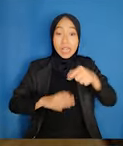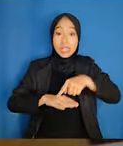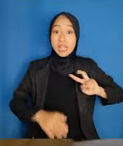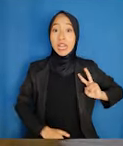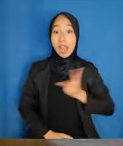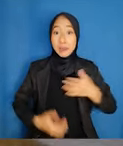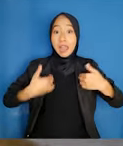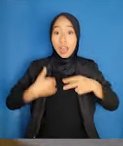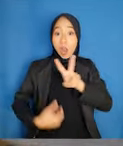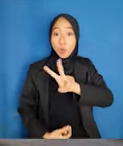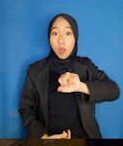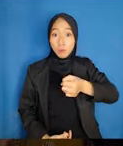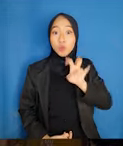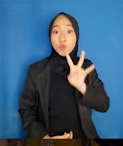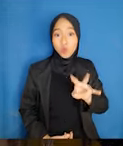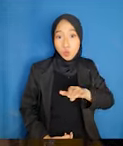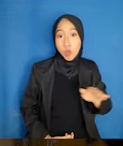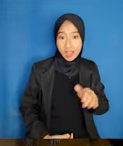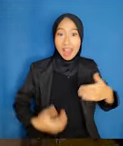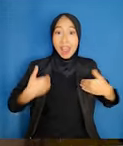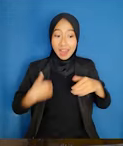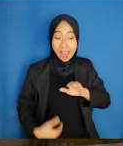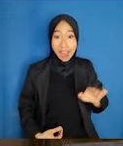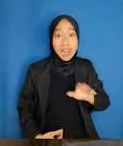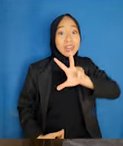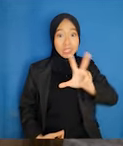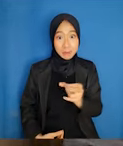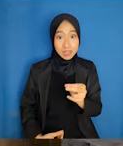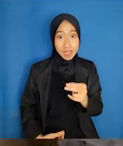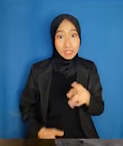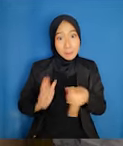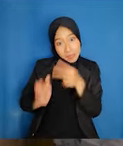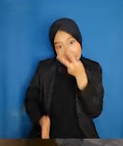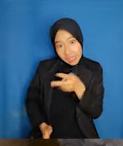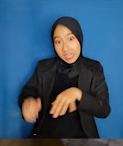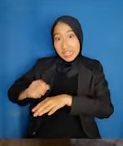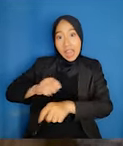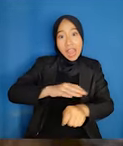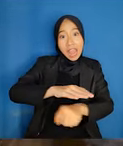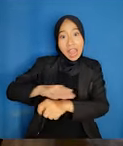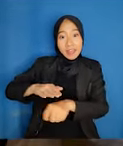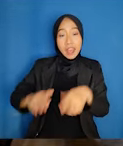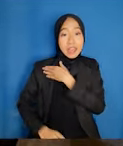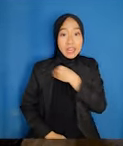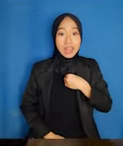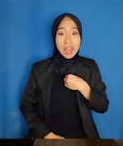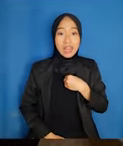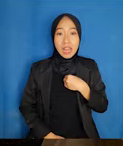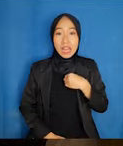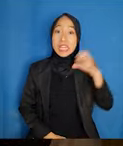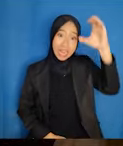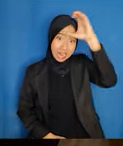ini kami ada 27 orang anak. Ada itu anak yang disabilitas penglihatan, kemudian grahita, dan